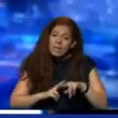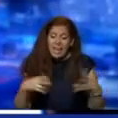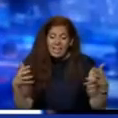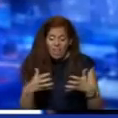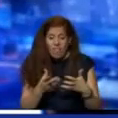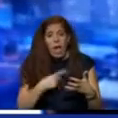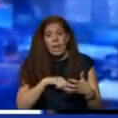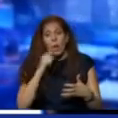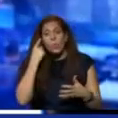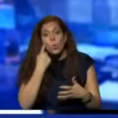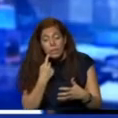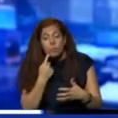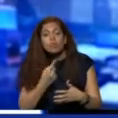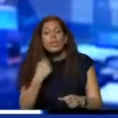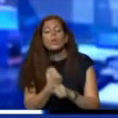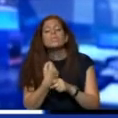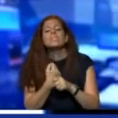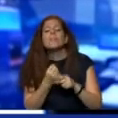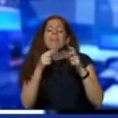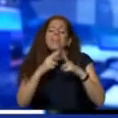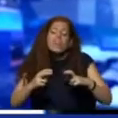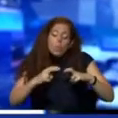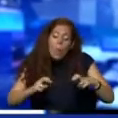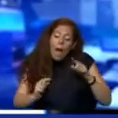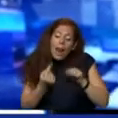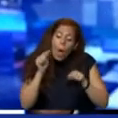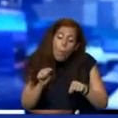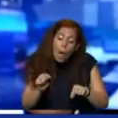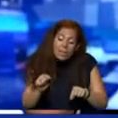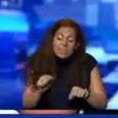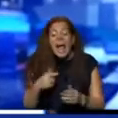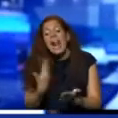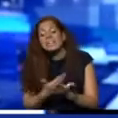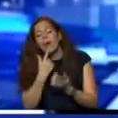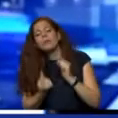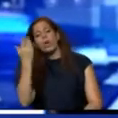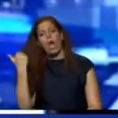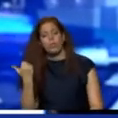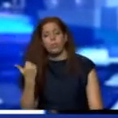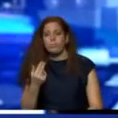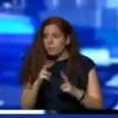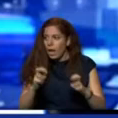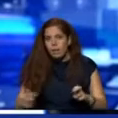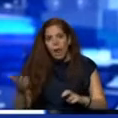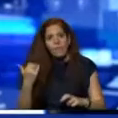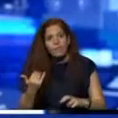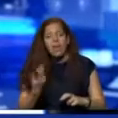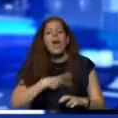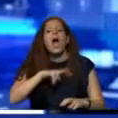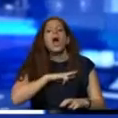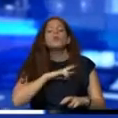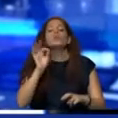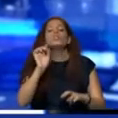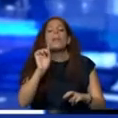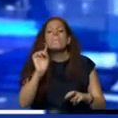כחברה אנחנו חוטאים שאנחנו עושים ניתוח לאירוע הזה על סמך מה שקרה שם. בואו ננתח לפני, איפה האחריות של